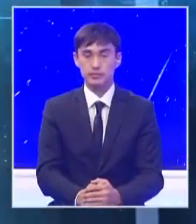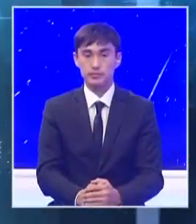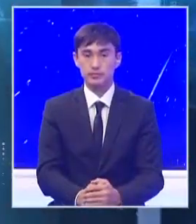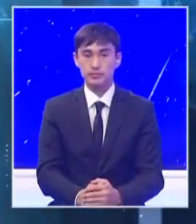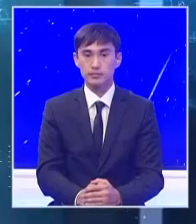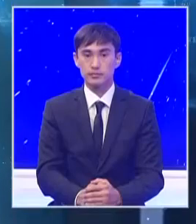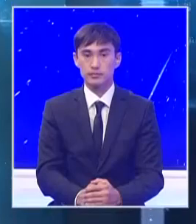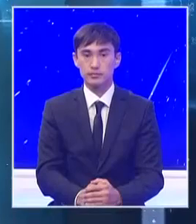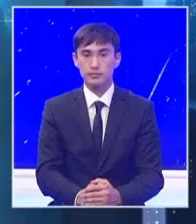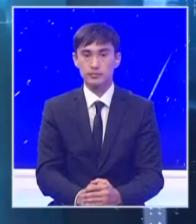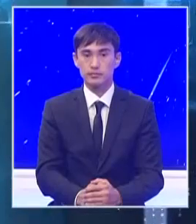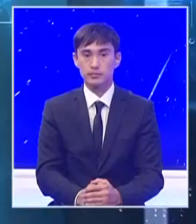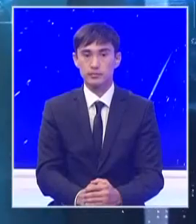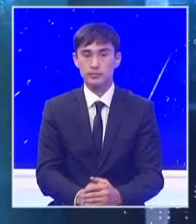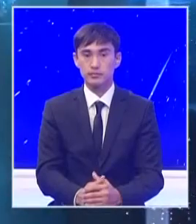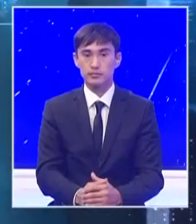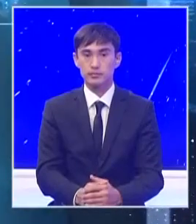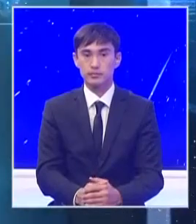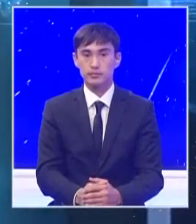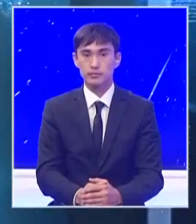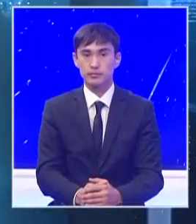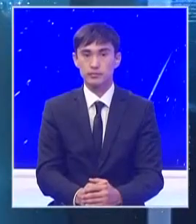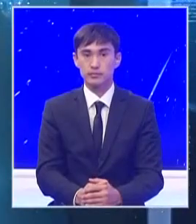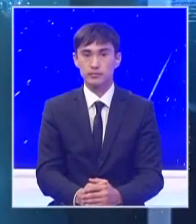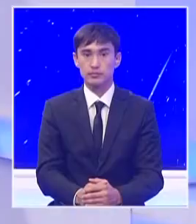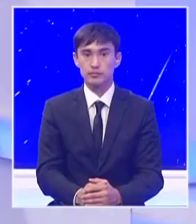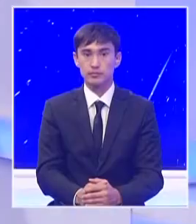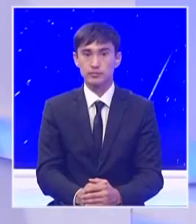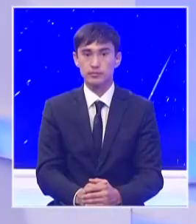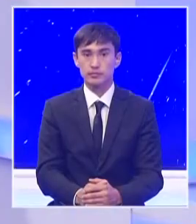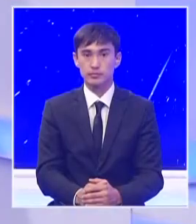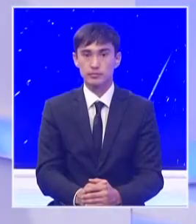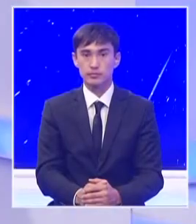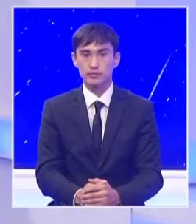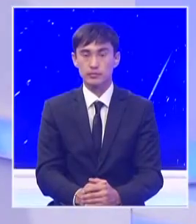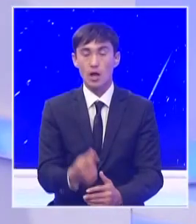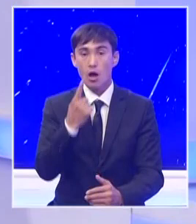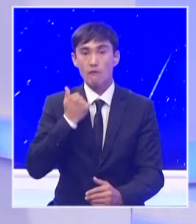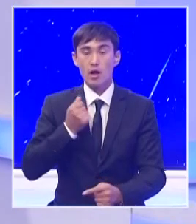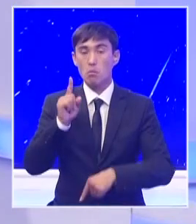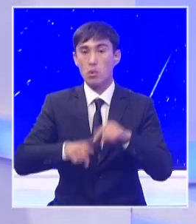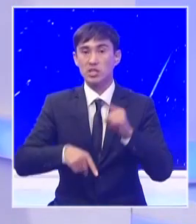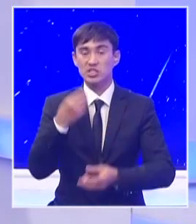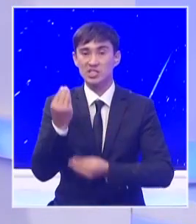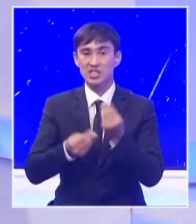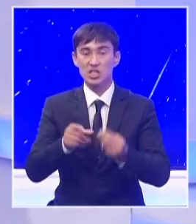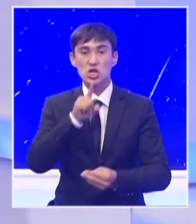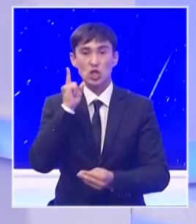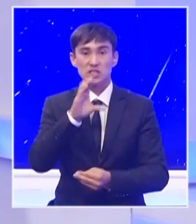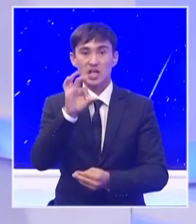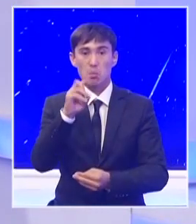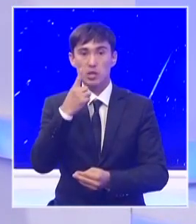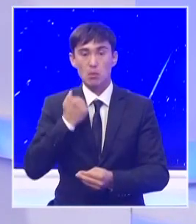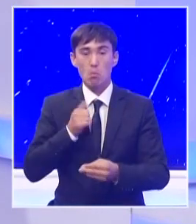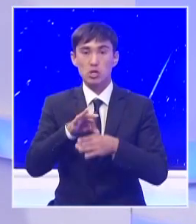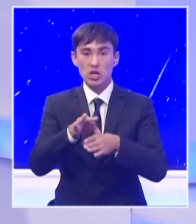Куттыкбай, телеканал ЖТСУ, Алматинская область. Военно-патриотические игры «ЖАС-Сарбас» прошли